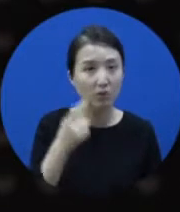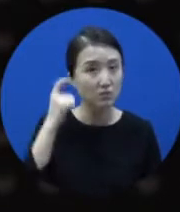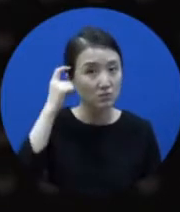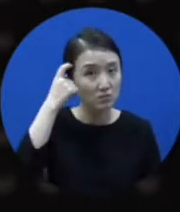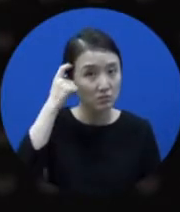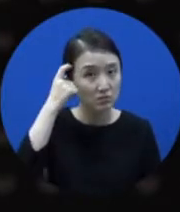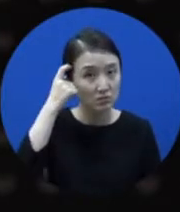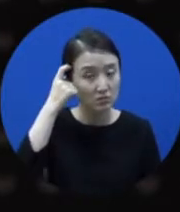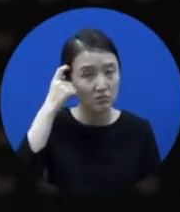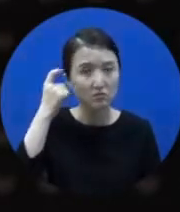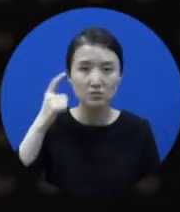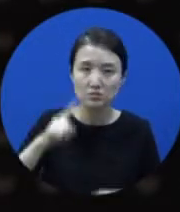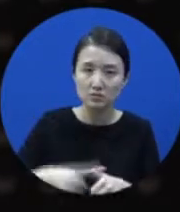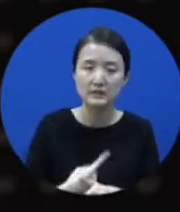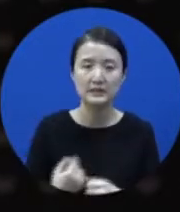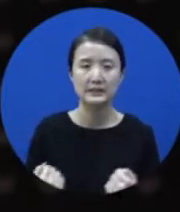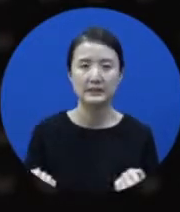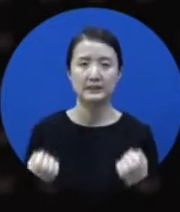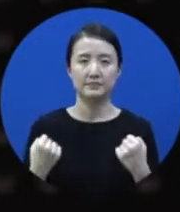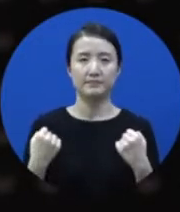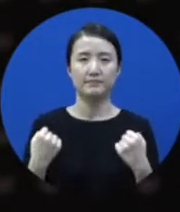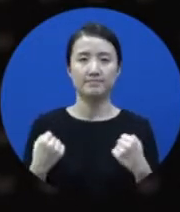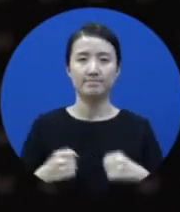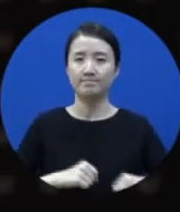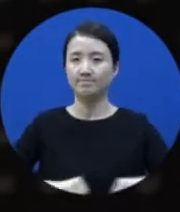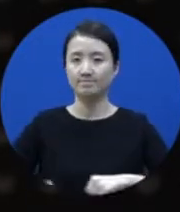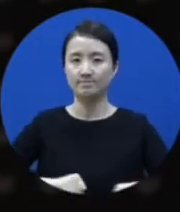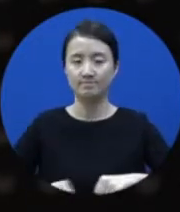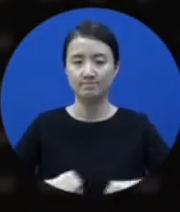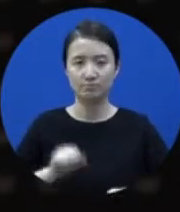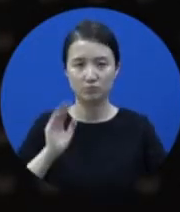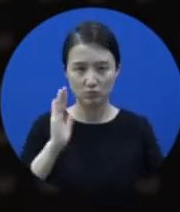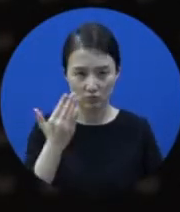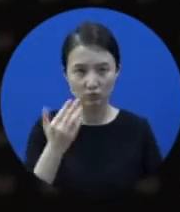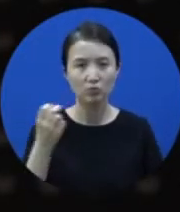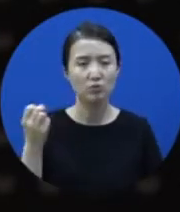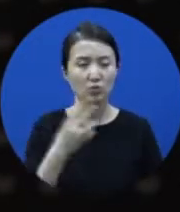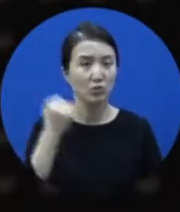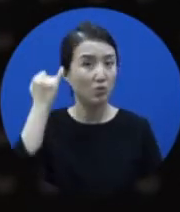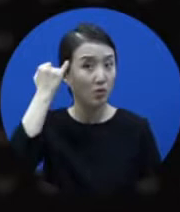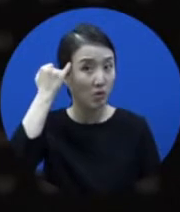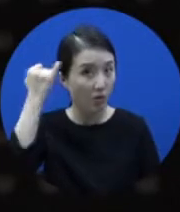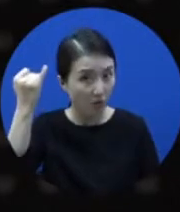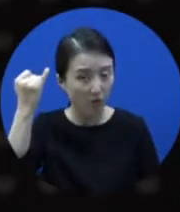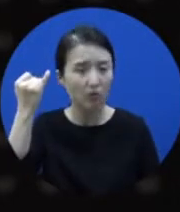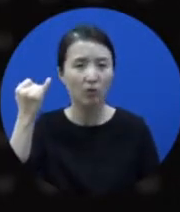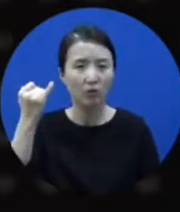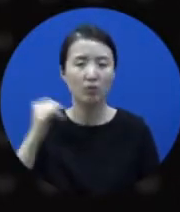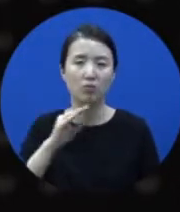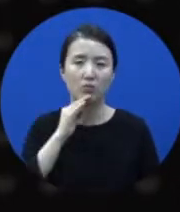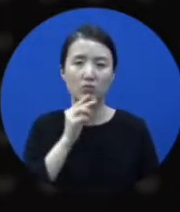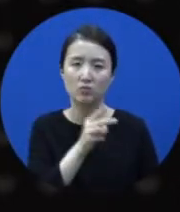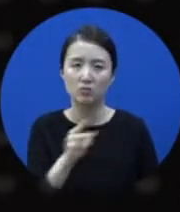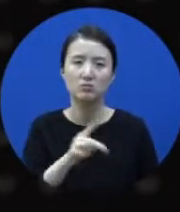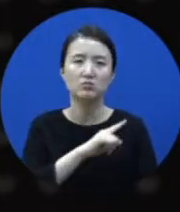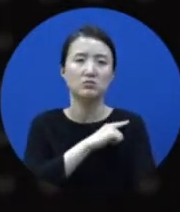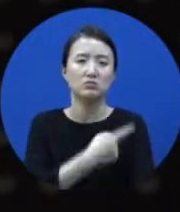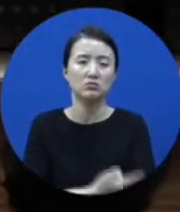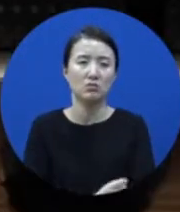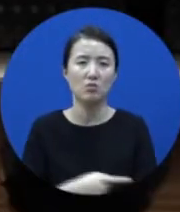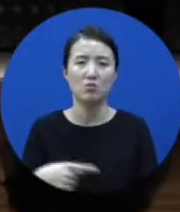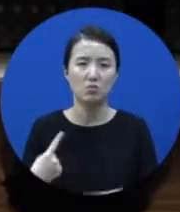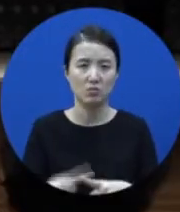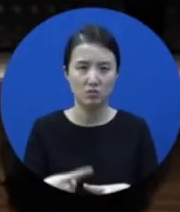사회입니다. 그리고 아이디어가 능력이 되는 사회에 살고 있습니다. 아이디어가 능력이 된다. 그러면